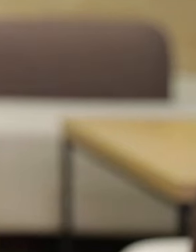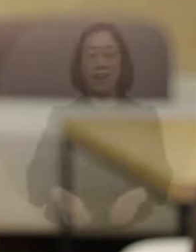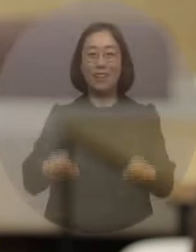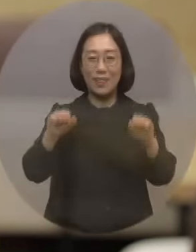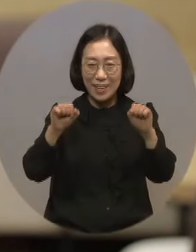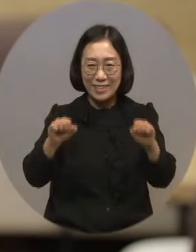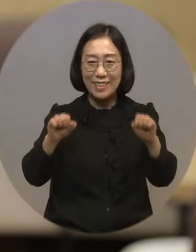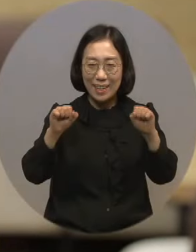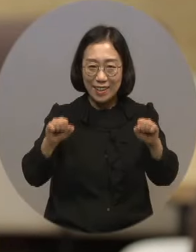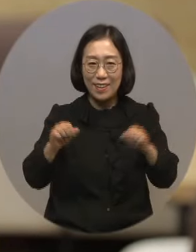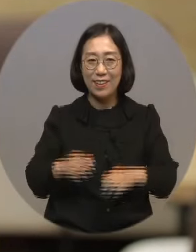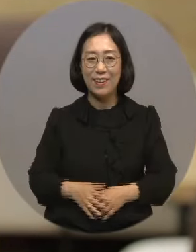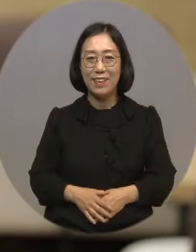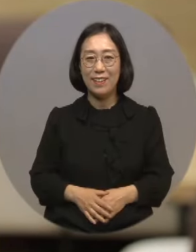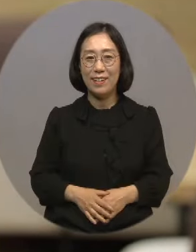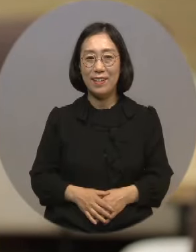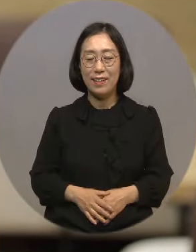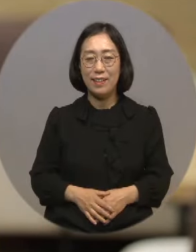안녕하세요.